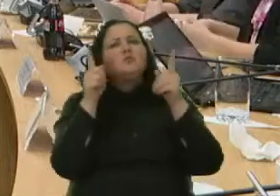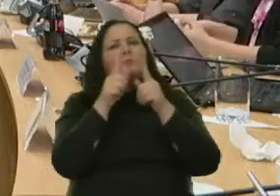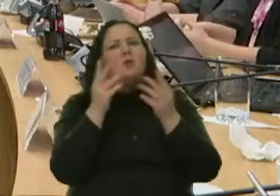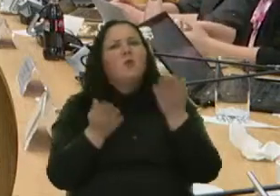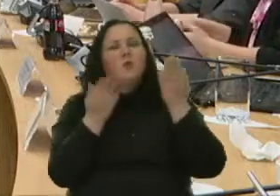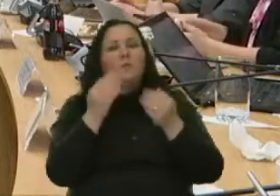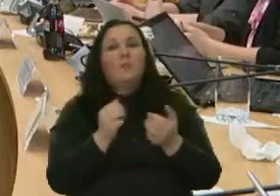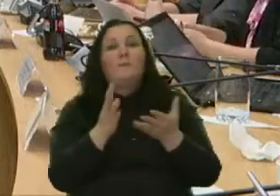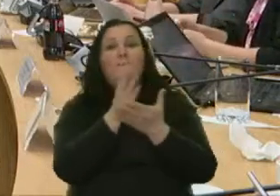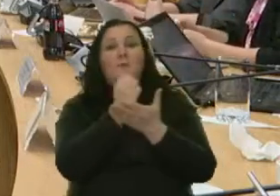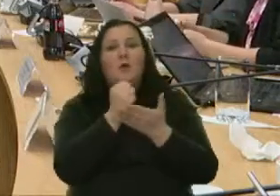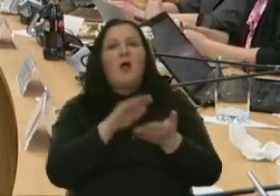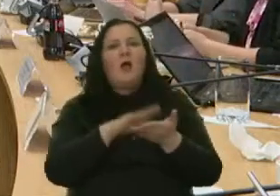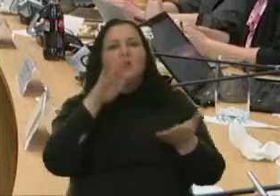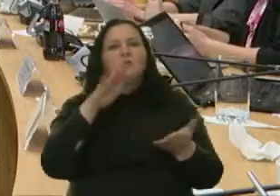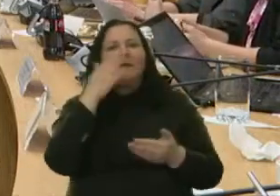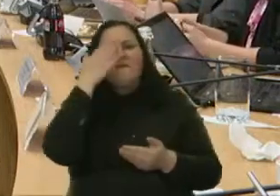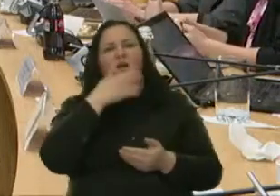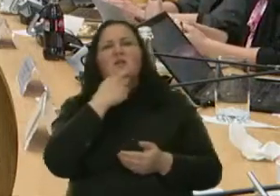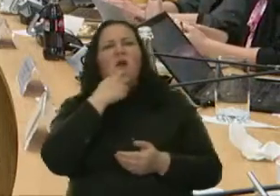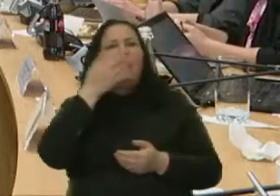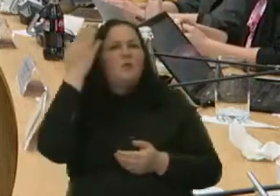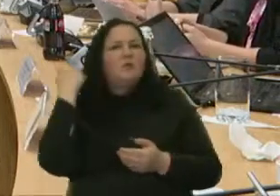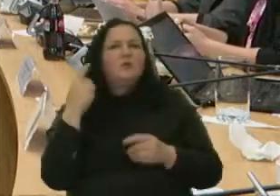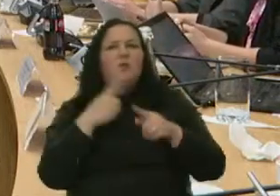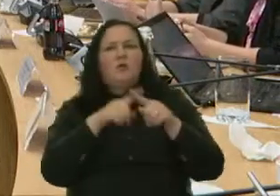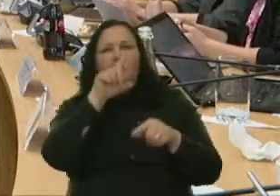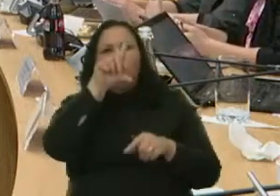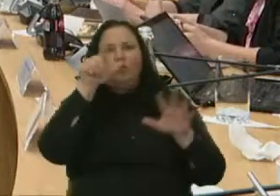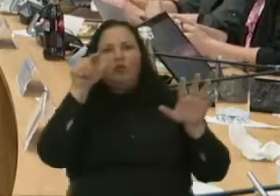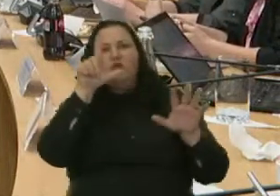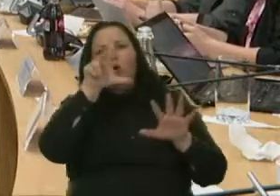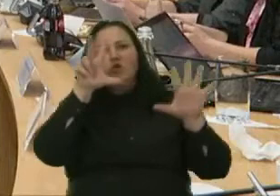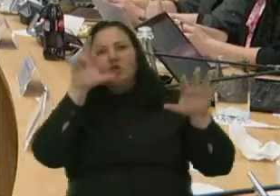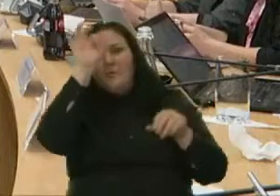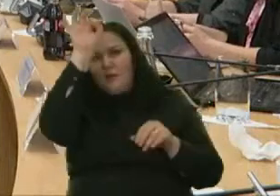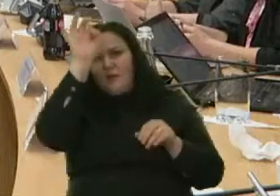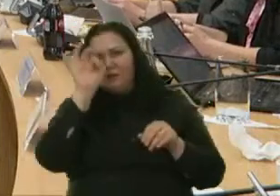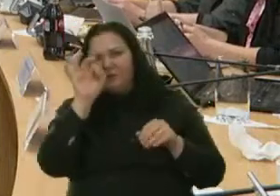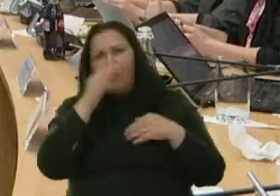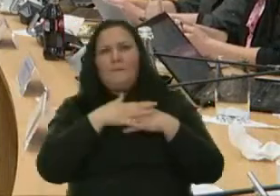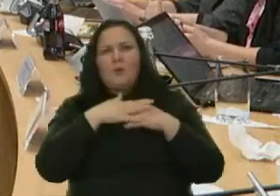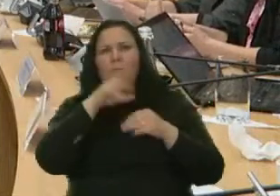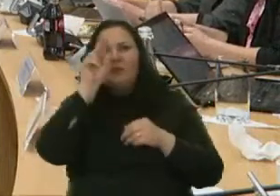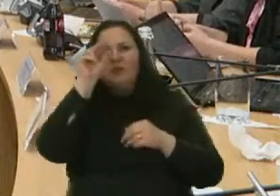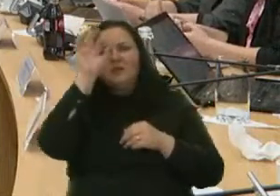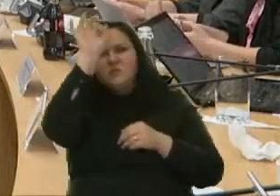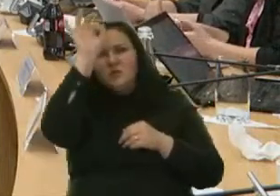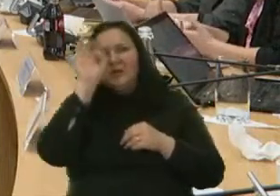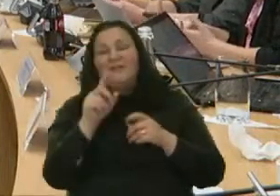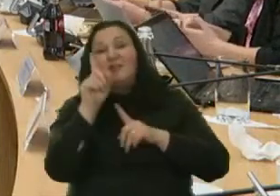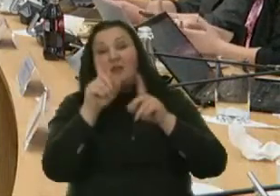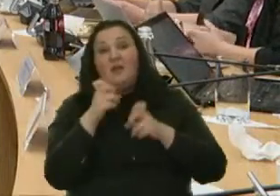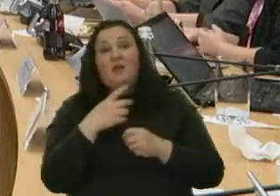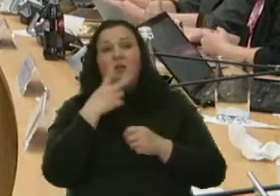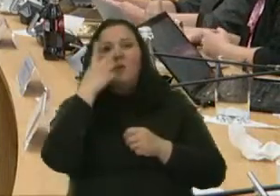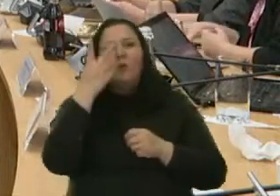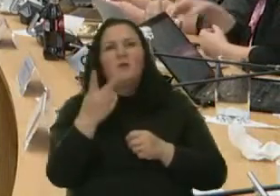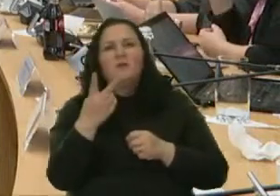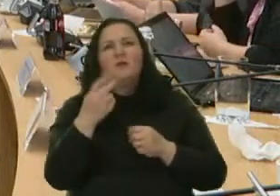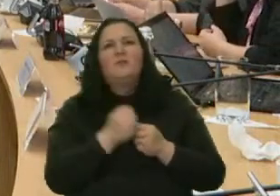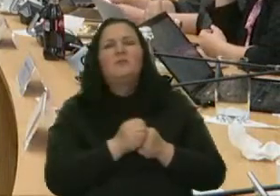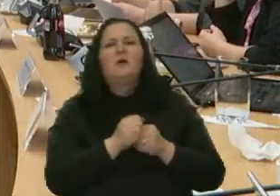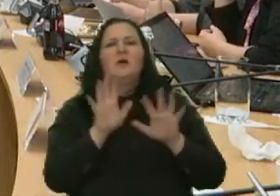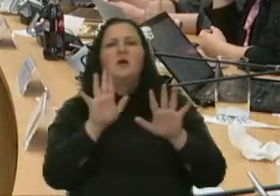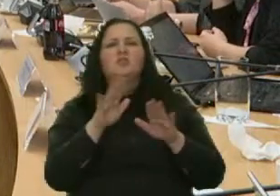bugetul a crescut față de anul trecut cu 28% chiar 30 dar dacă ne uităm